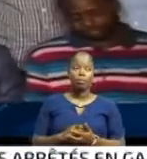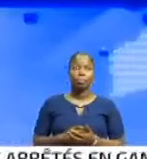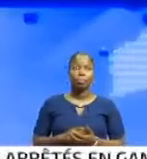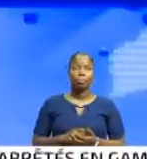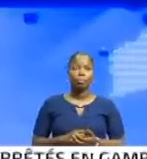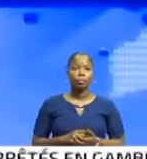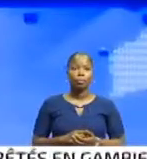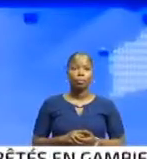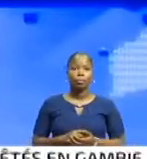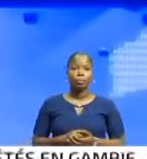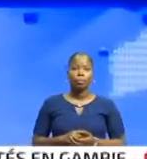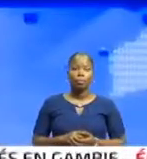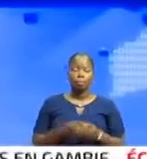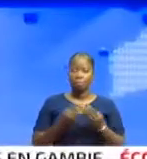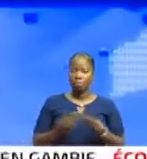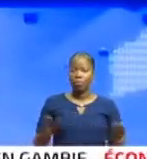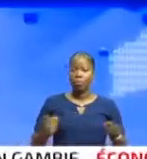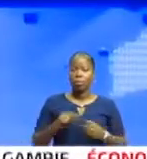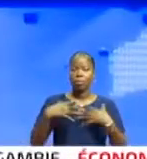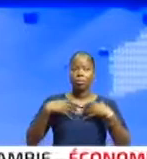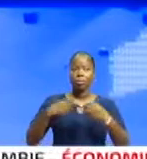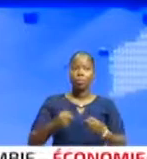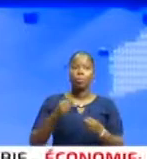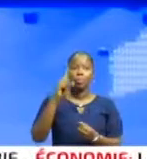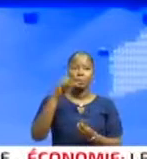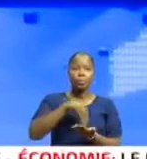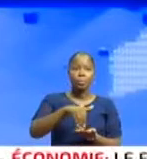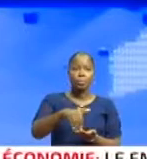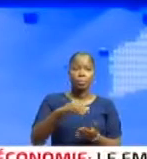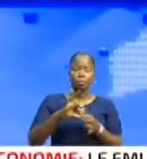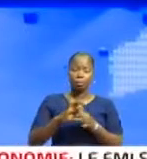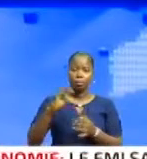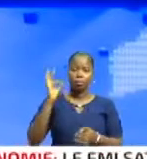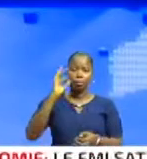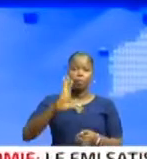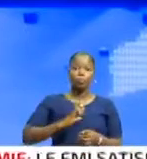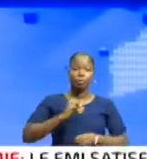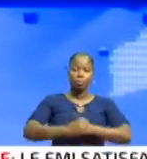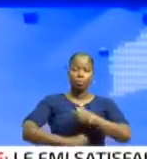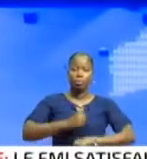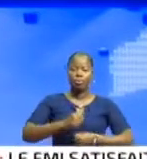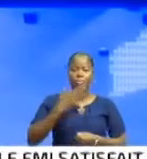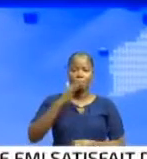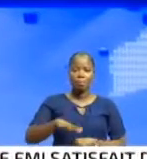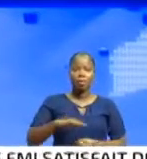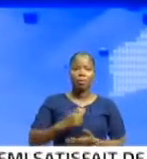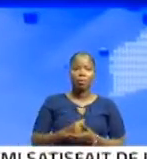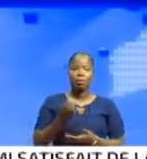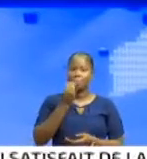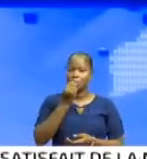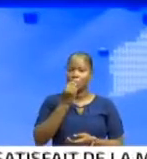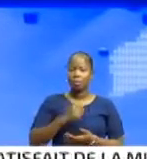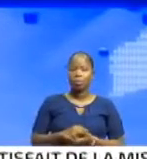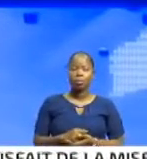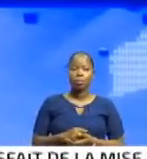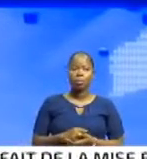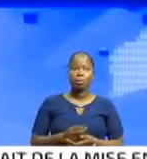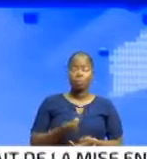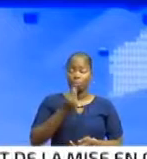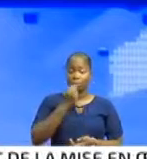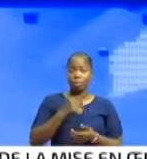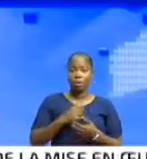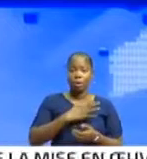hameau de santé dans ce journal un milliard de femmes dans le monde souffrent de malnutrition 60% de femmes et de jeunes filles au